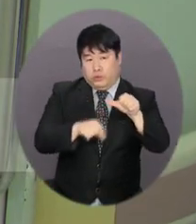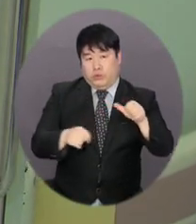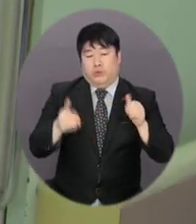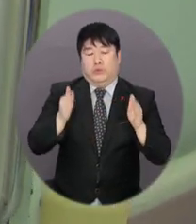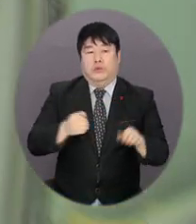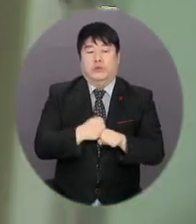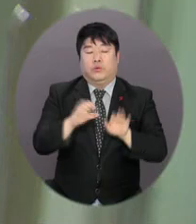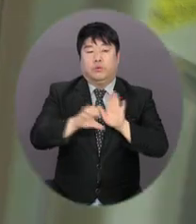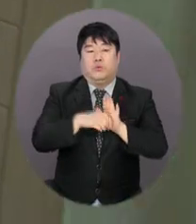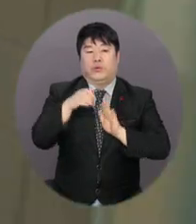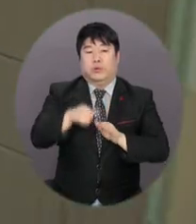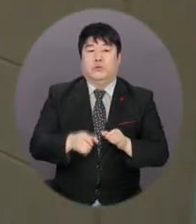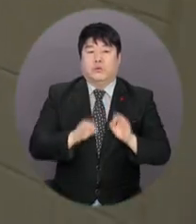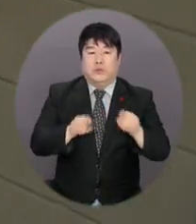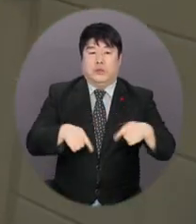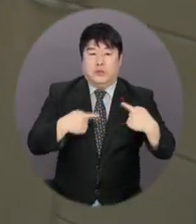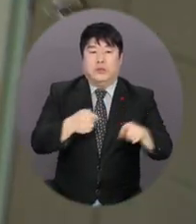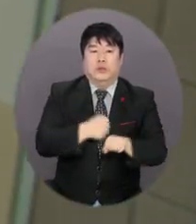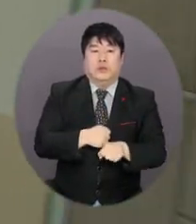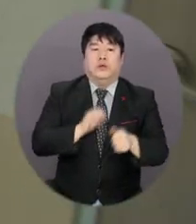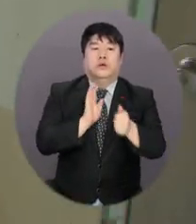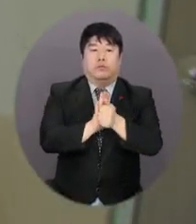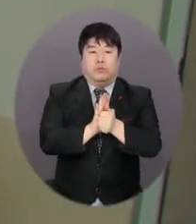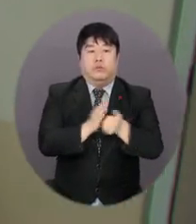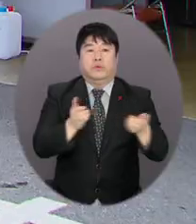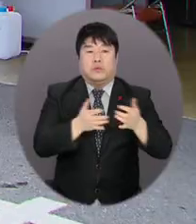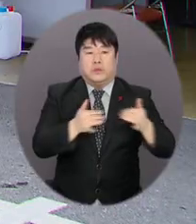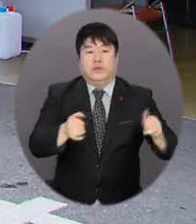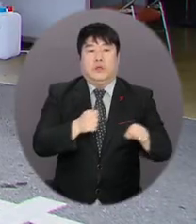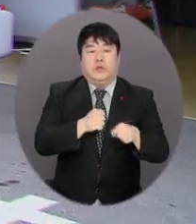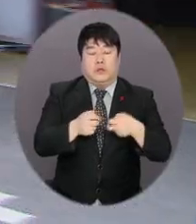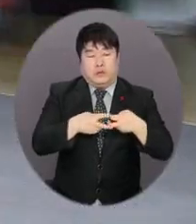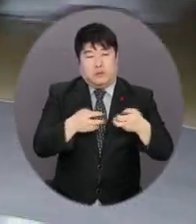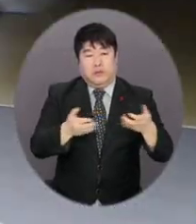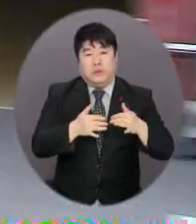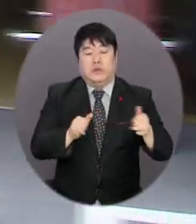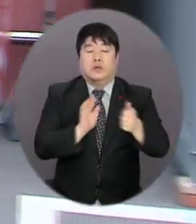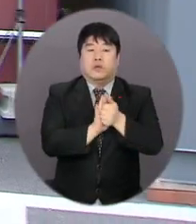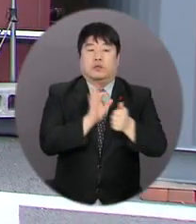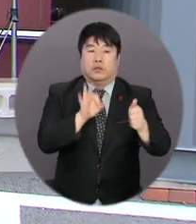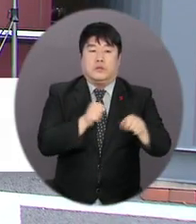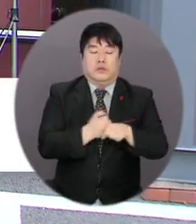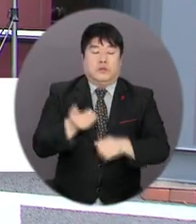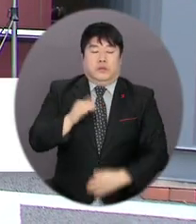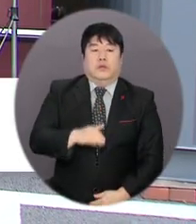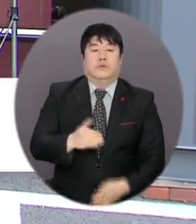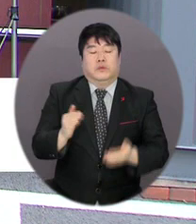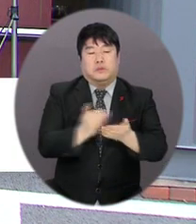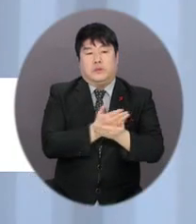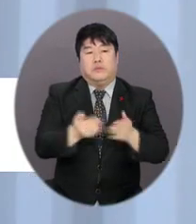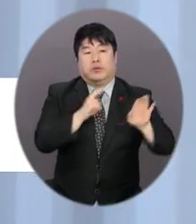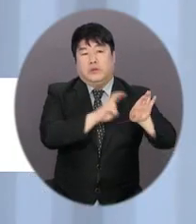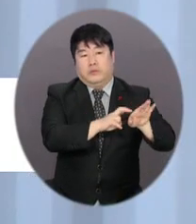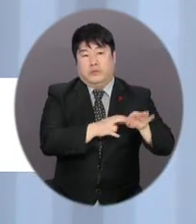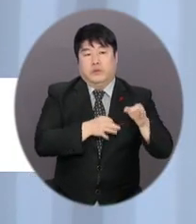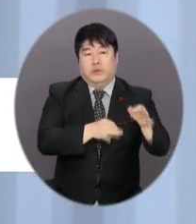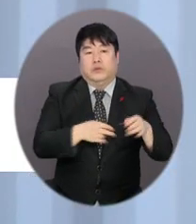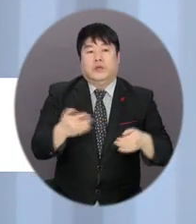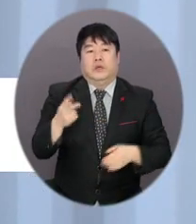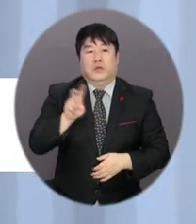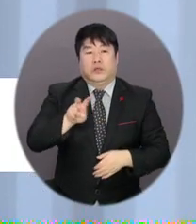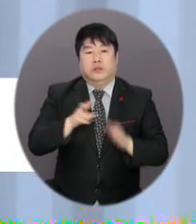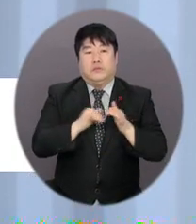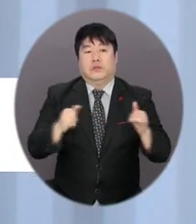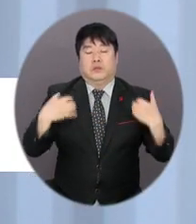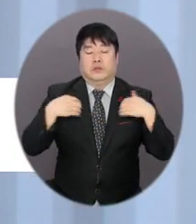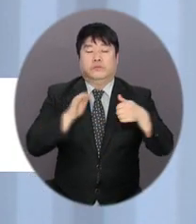코로나 현장에 투입된 의료진에 대한 격려금 성격입니다. 하지만 선별진료소에 투입된 의료진 20여 명은 정부 지원금을